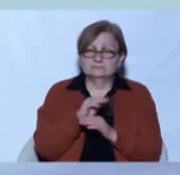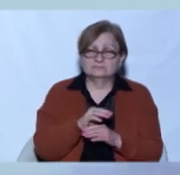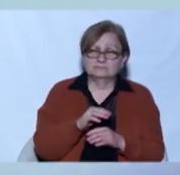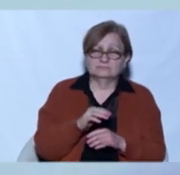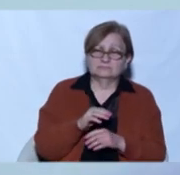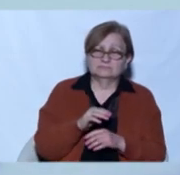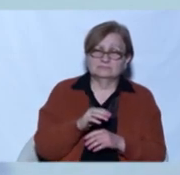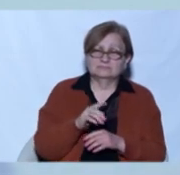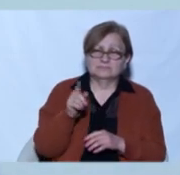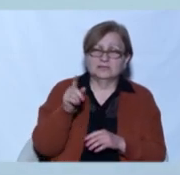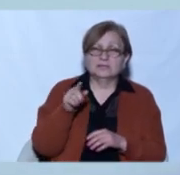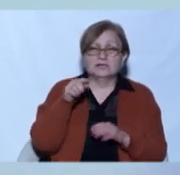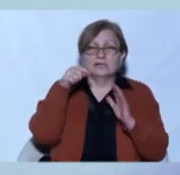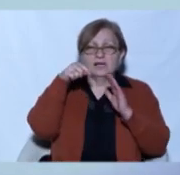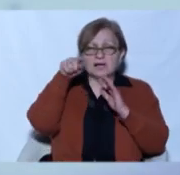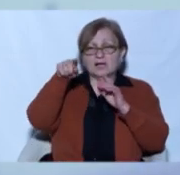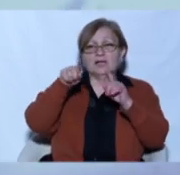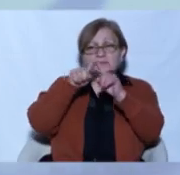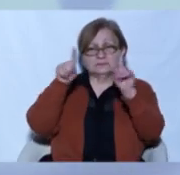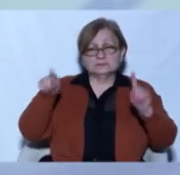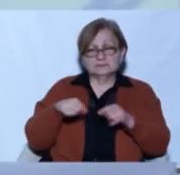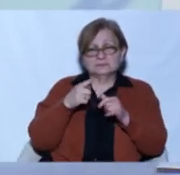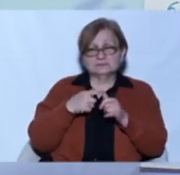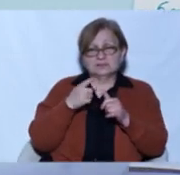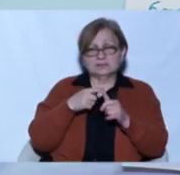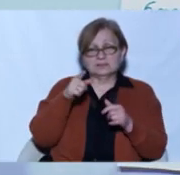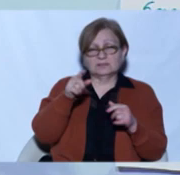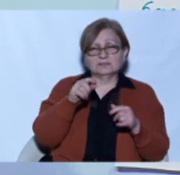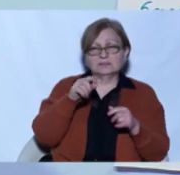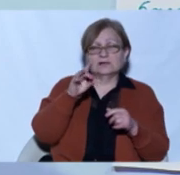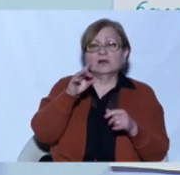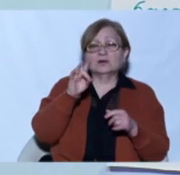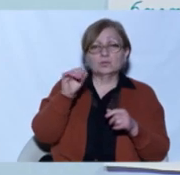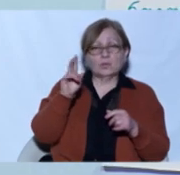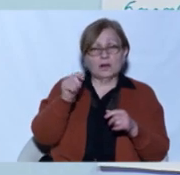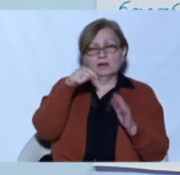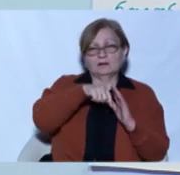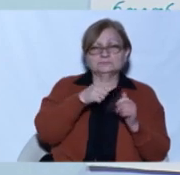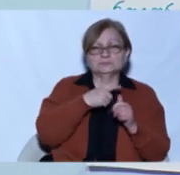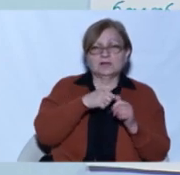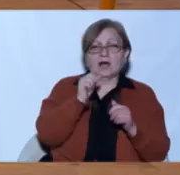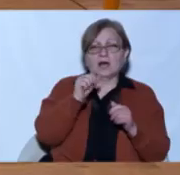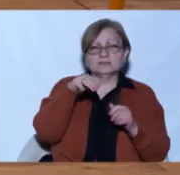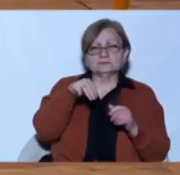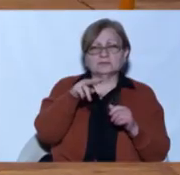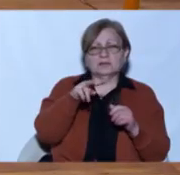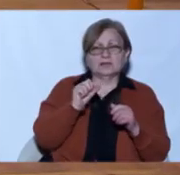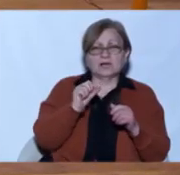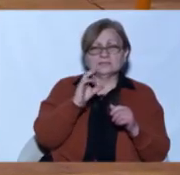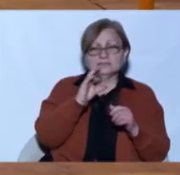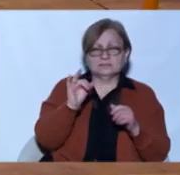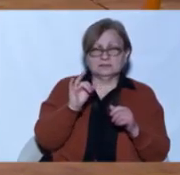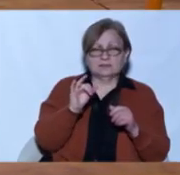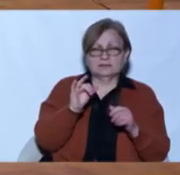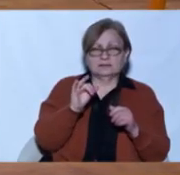აღარ იქნება მოთხრობის რუკა, ეს იქნება მოთხრობის ატლასი. რა არის ატლასი? ატლასი არის რუკების ან